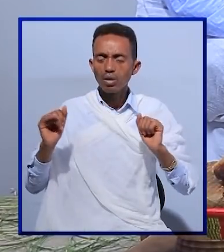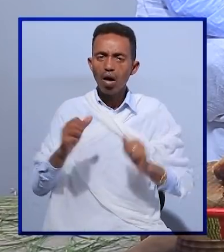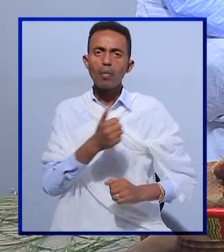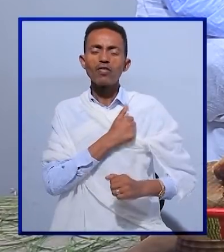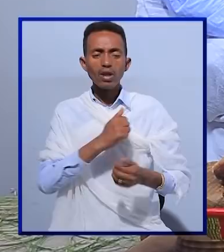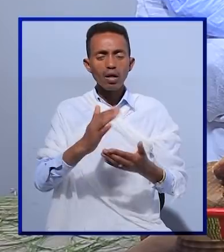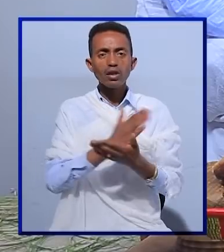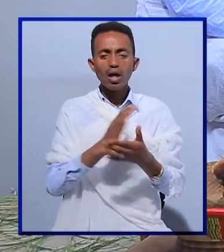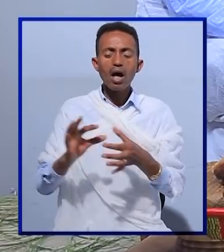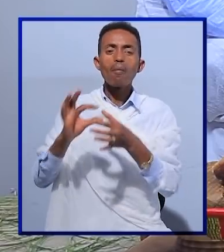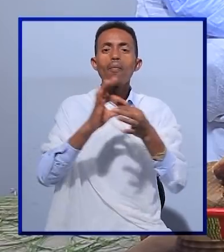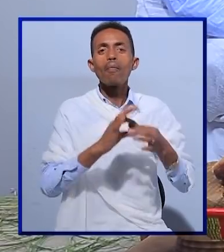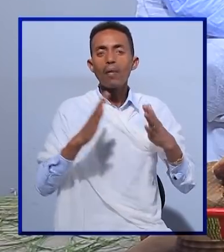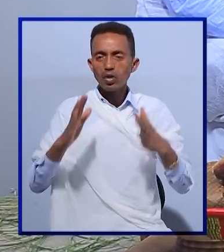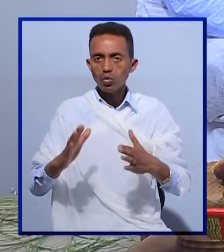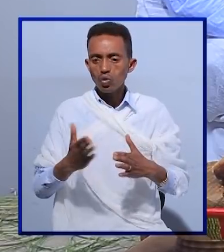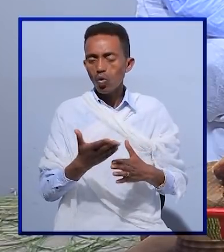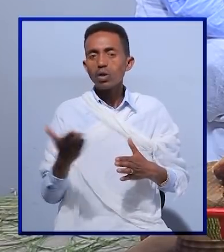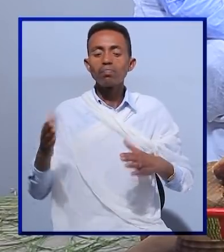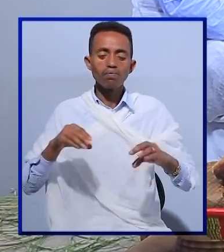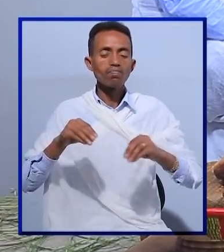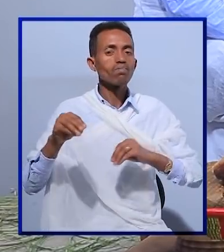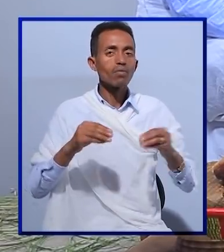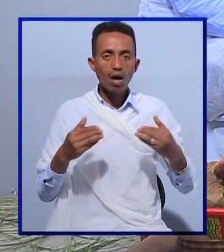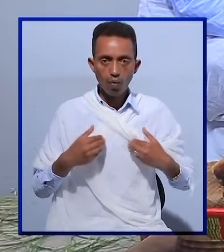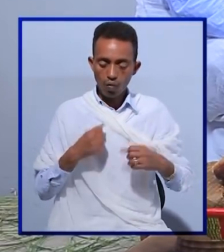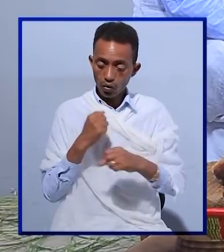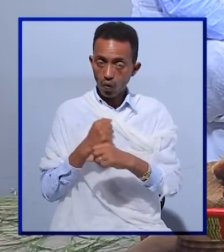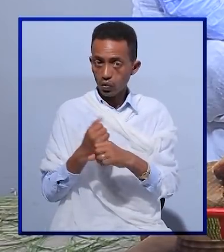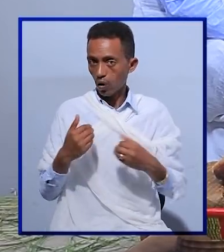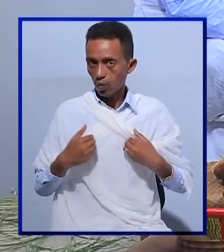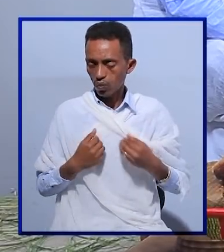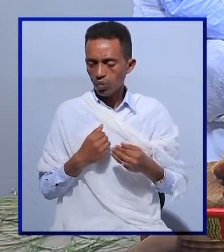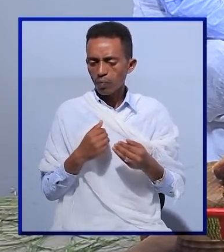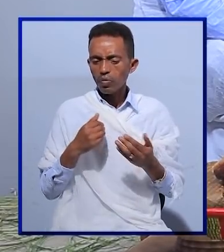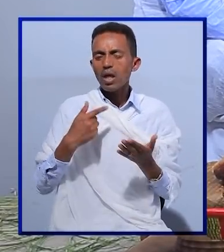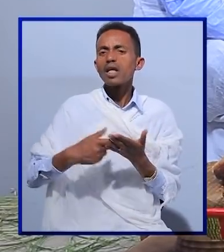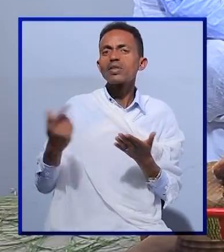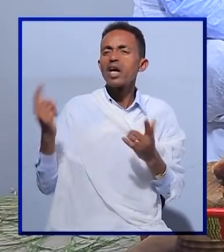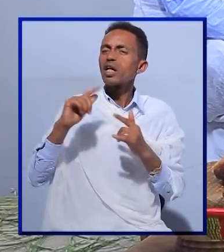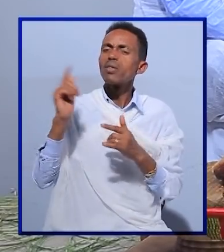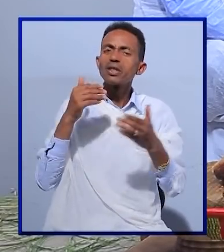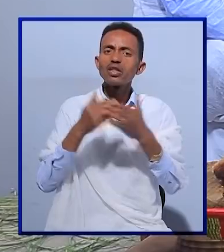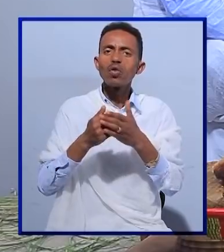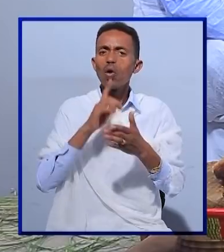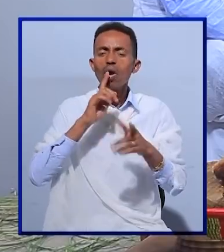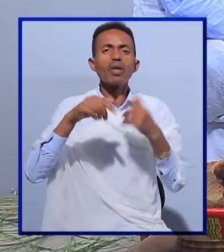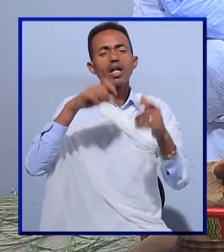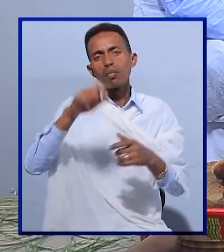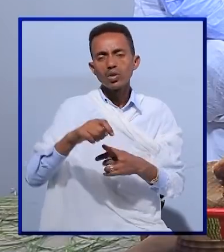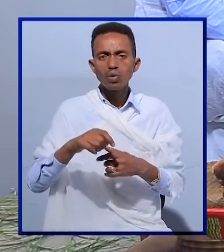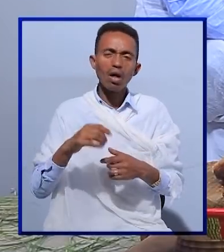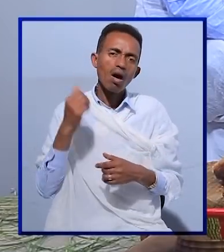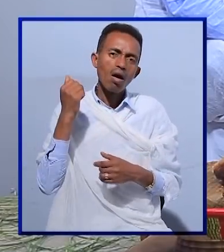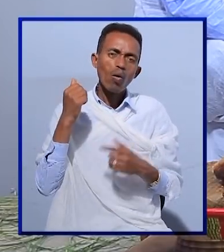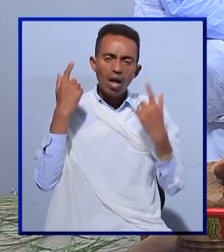በመፍታት በድፍረት የምንሳተፍባቸው ማህበራዊ እንትኖች አሉ፣ እንቅስቃሴዎች አሉ፣ ስራዎች አሉ። እና እንደው እነዛስ